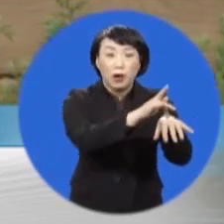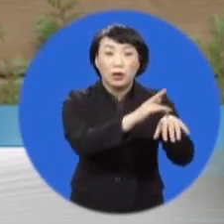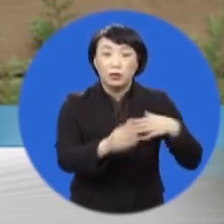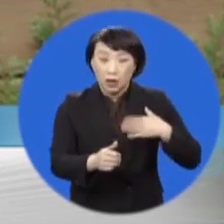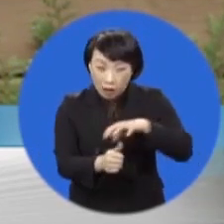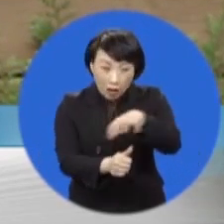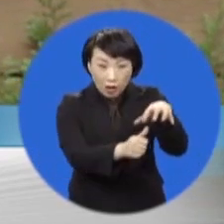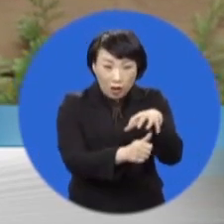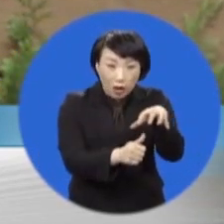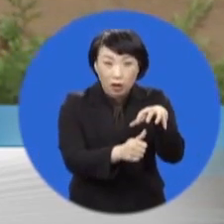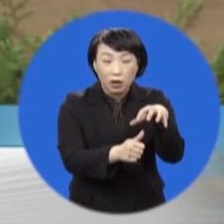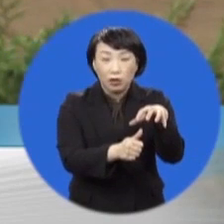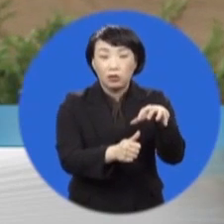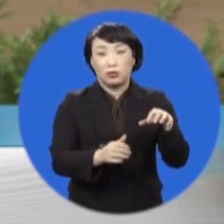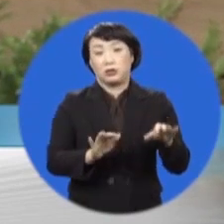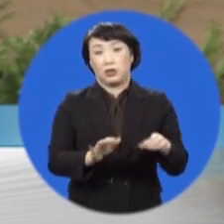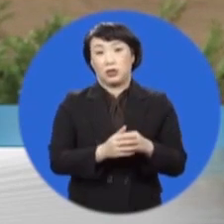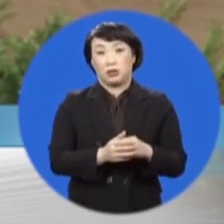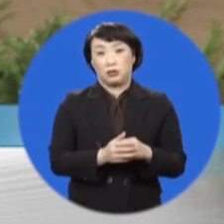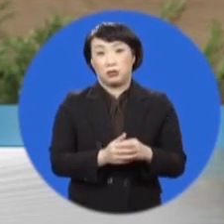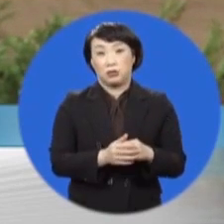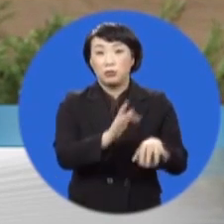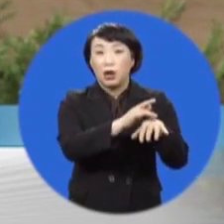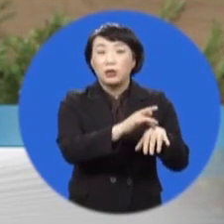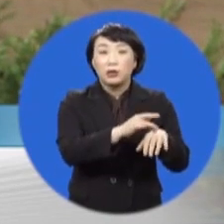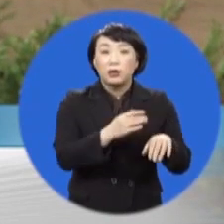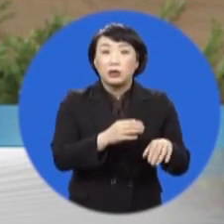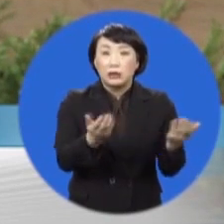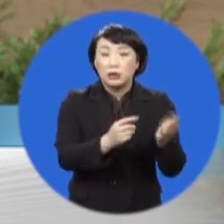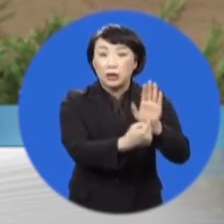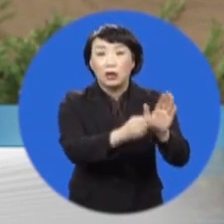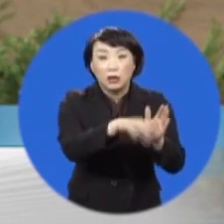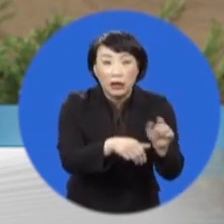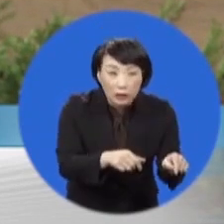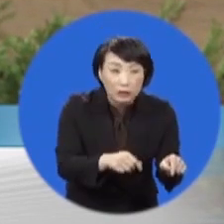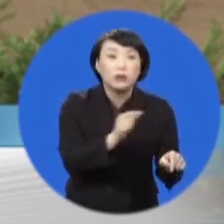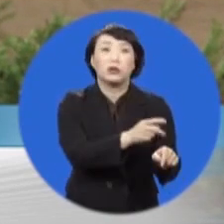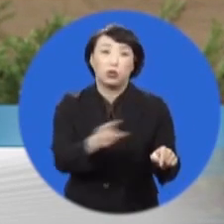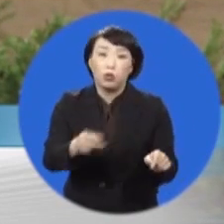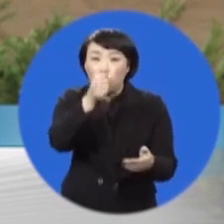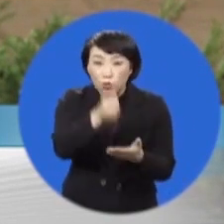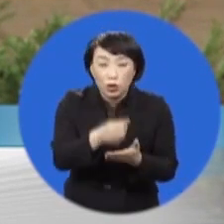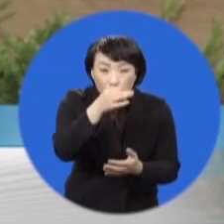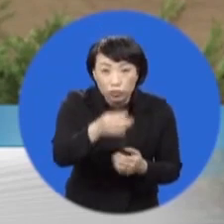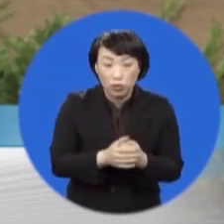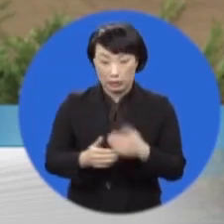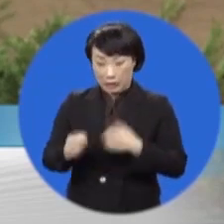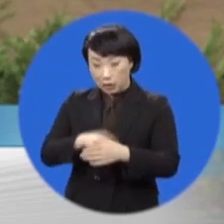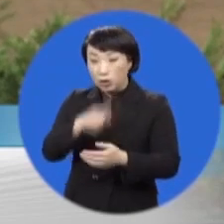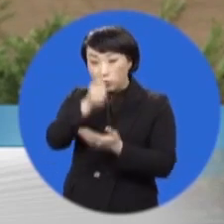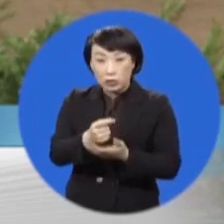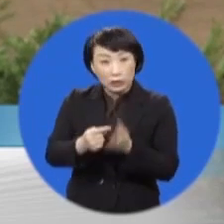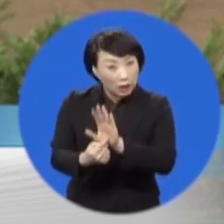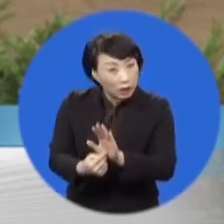장악하고 자기 자신을 드러낼 때 거기 되요 내려서 제가 돌아왔다면